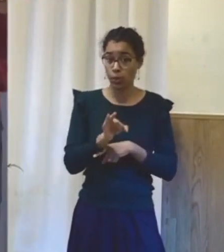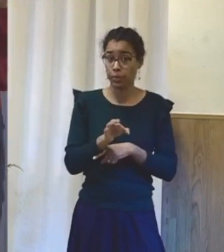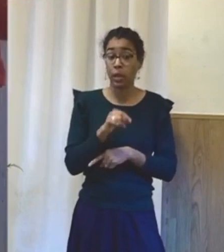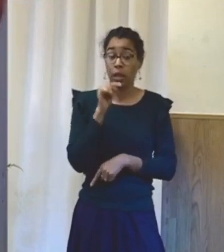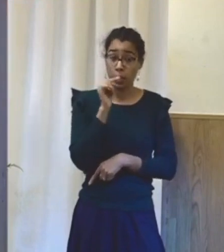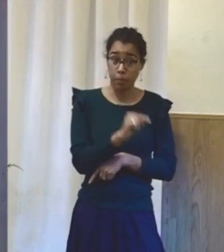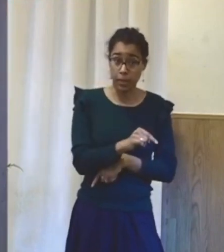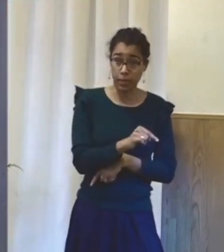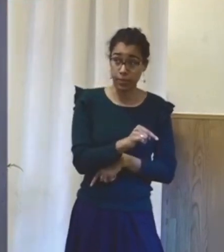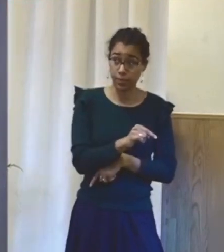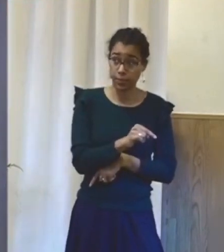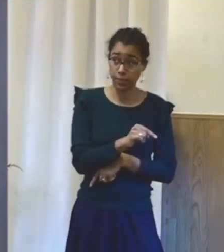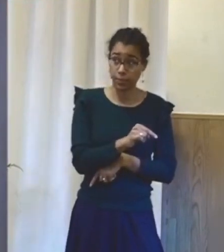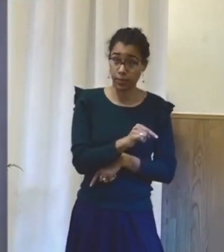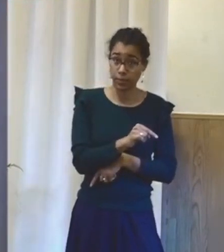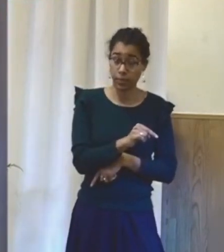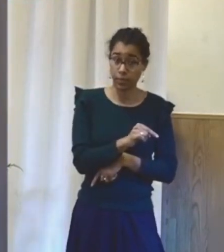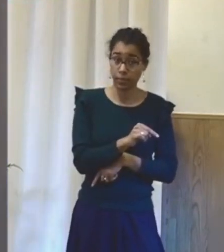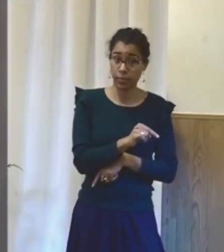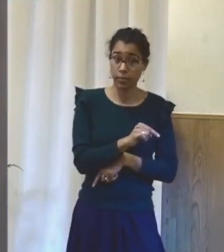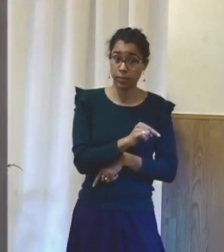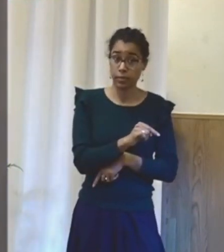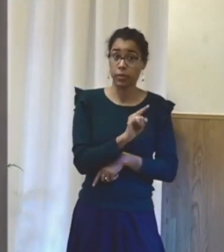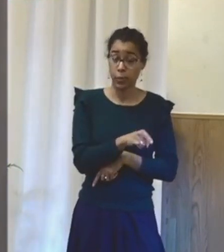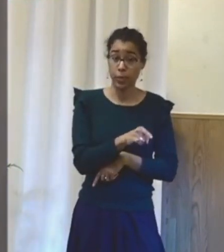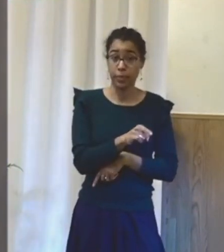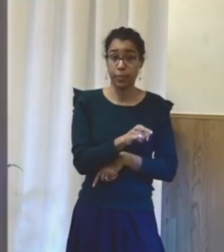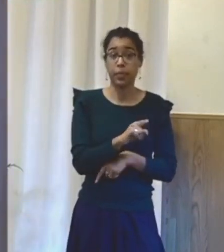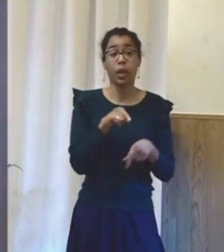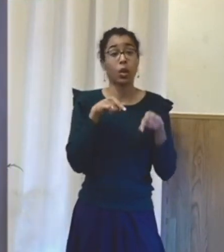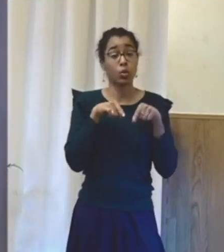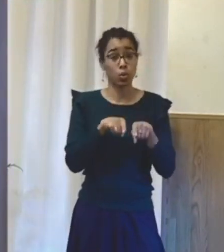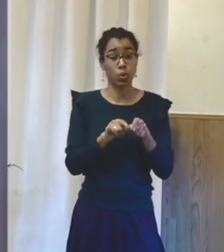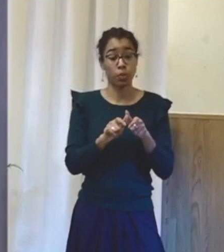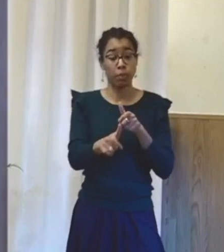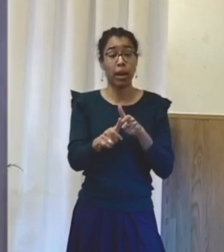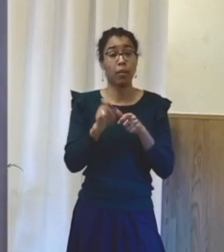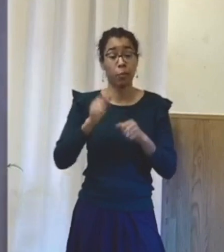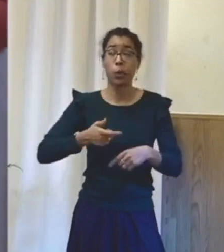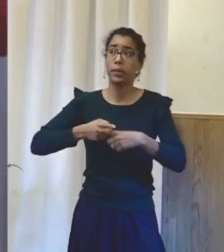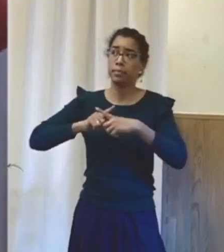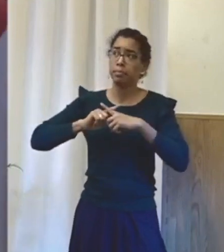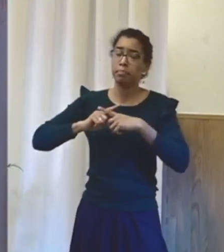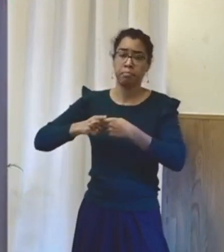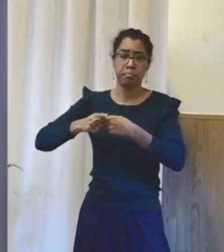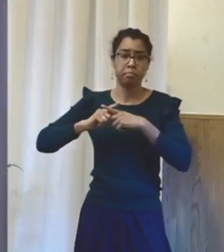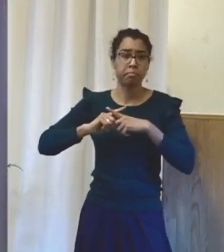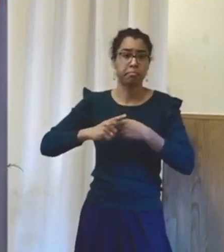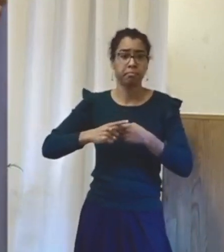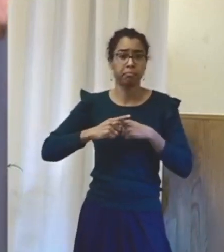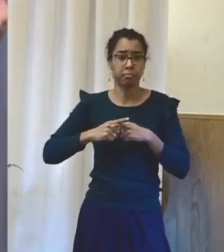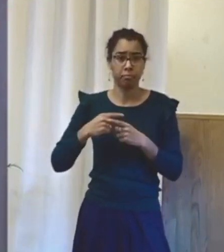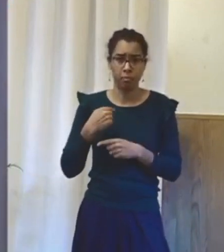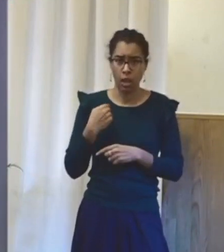Job était juste, il a plaidoyé en disant, « Oh, mais